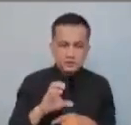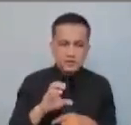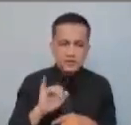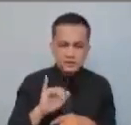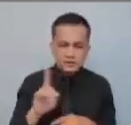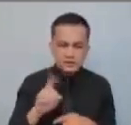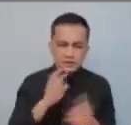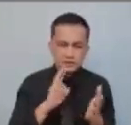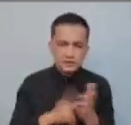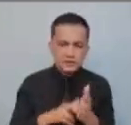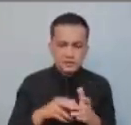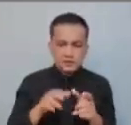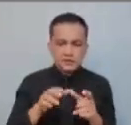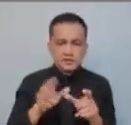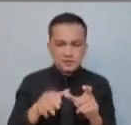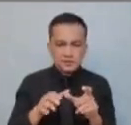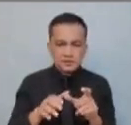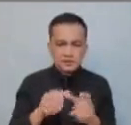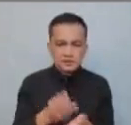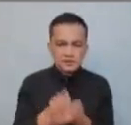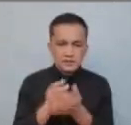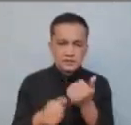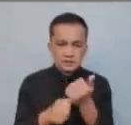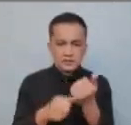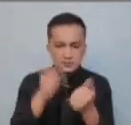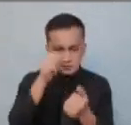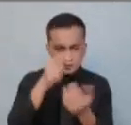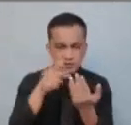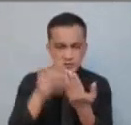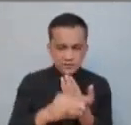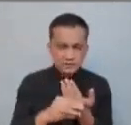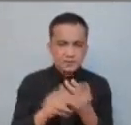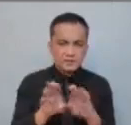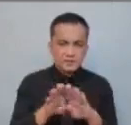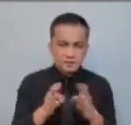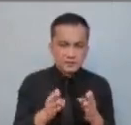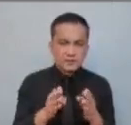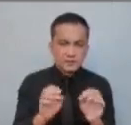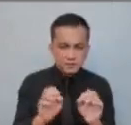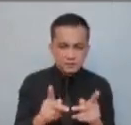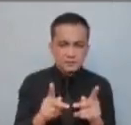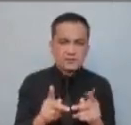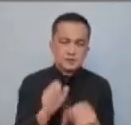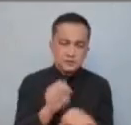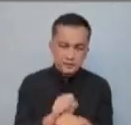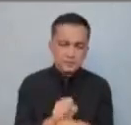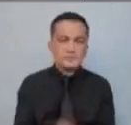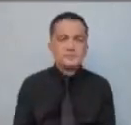PWD welfare assistance, scholarship programs at pagbubukas ng mga oportunidad ng trabaho.